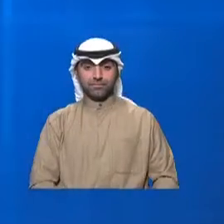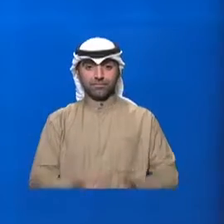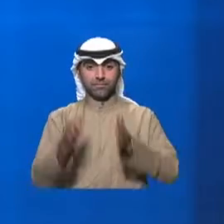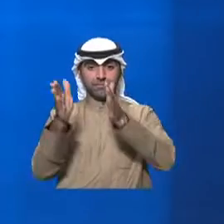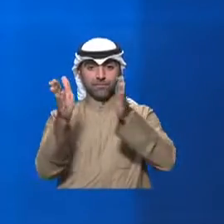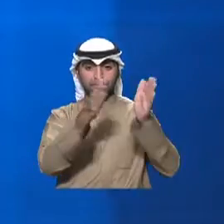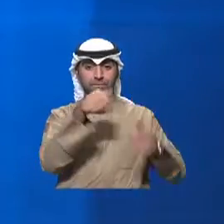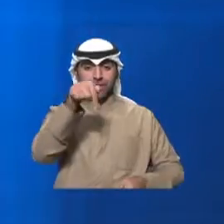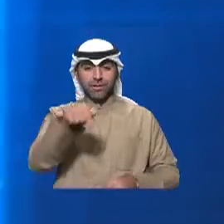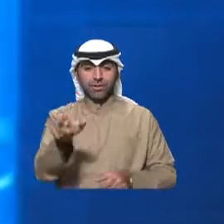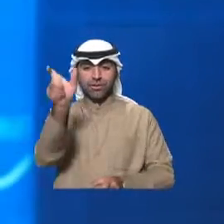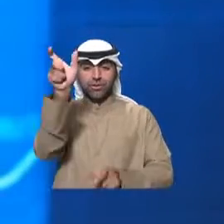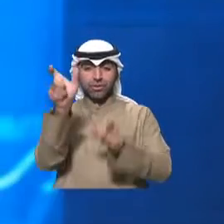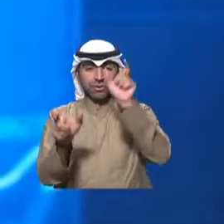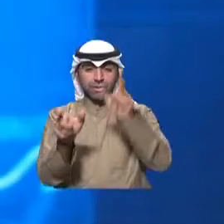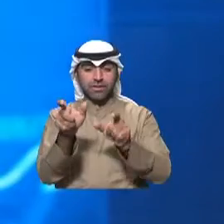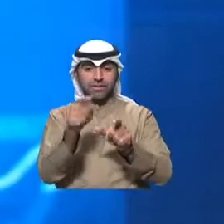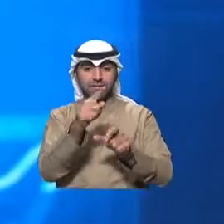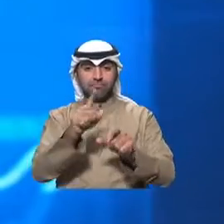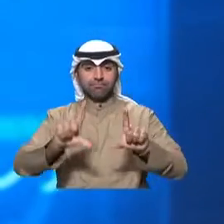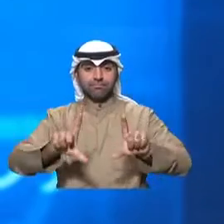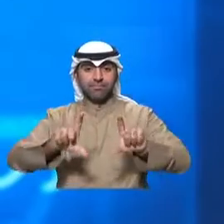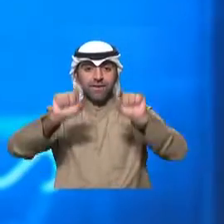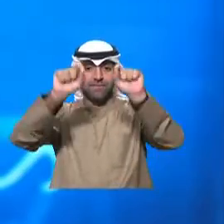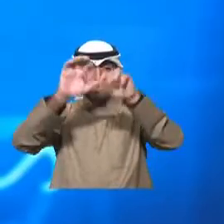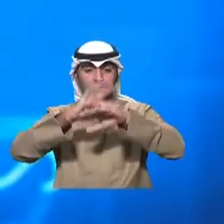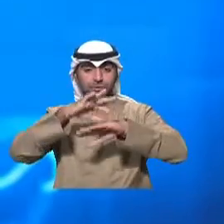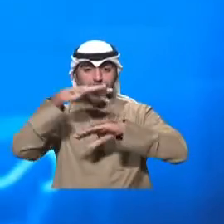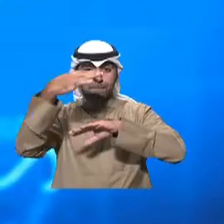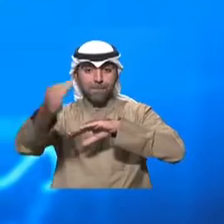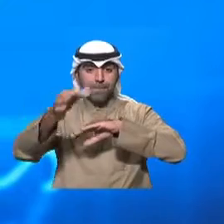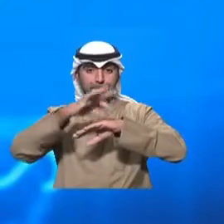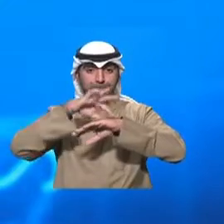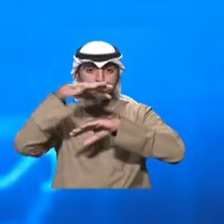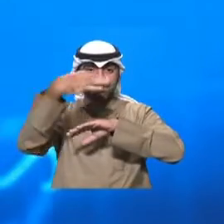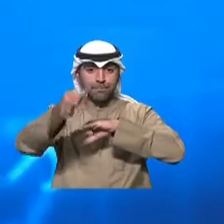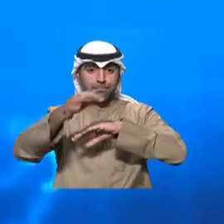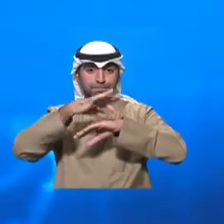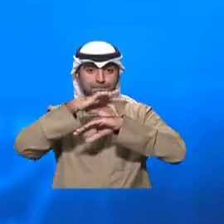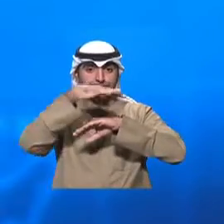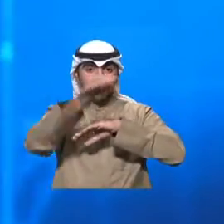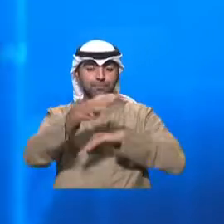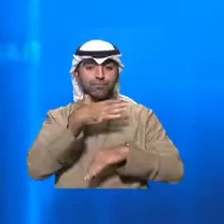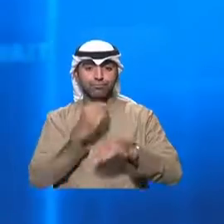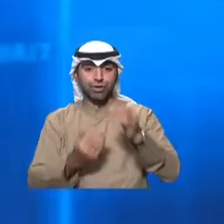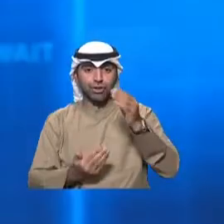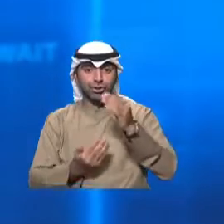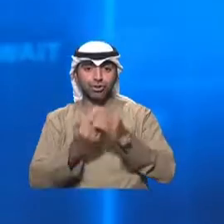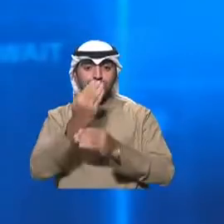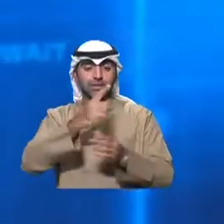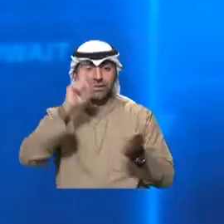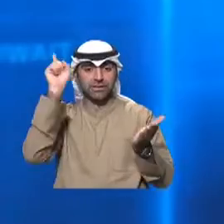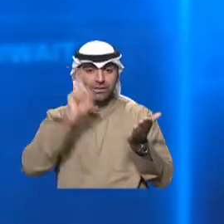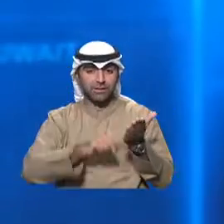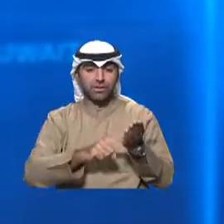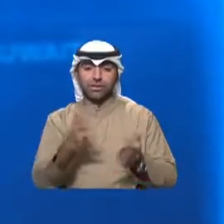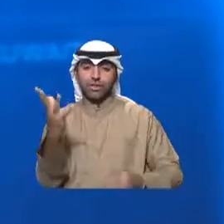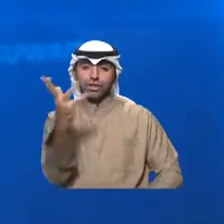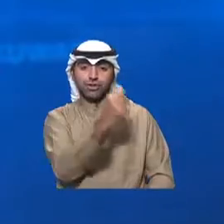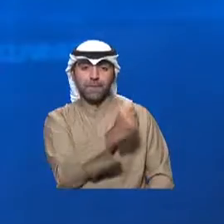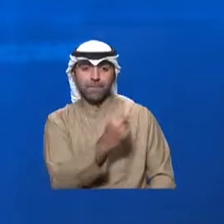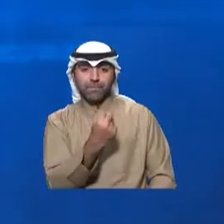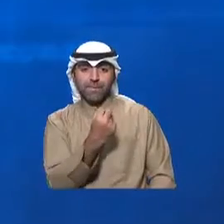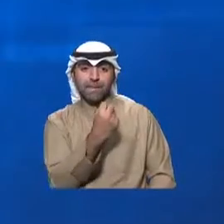ارتفعت حصيلة الإصابات المؤكدة بفيروس كورونا حول العالم إلى أكثر من 265 مليونا، فيما